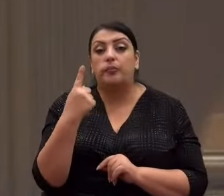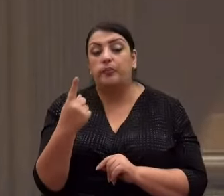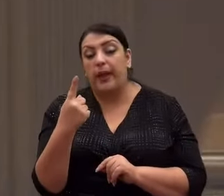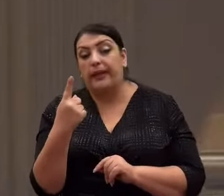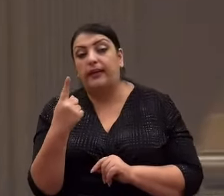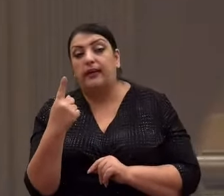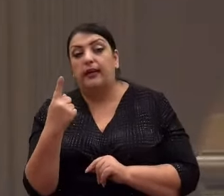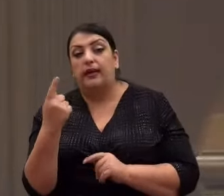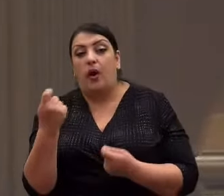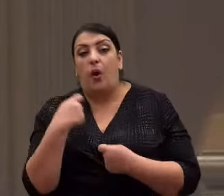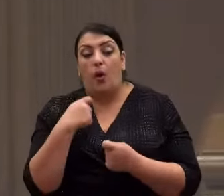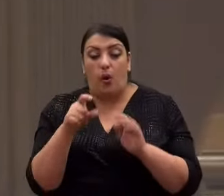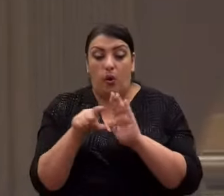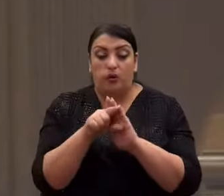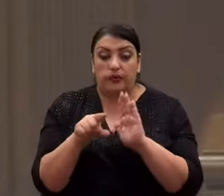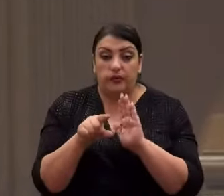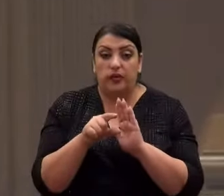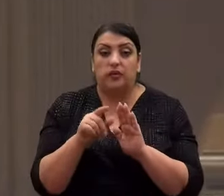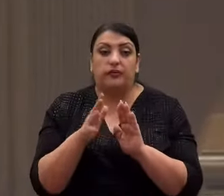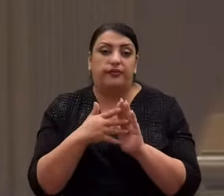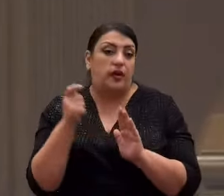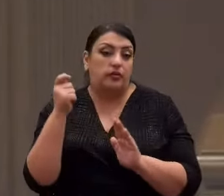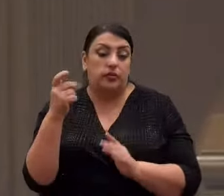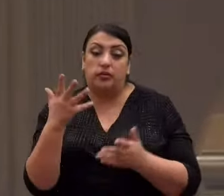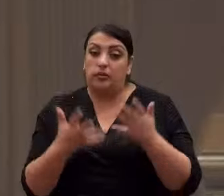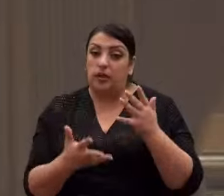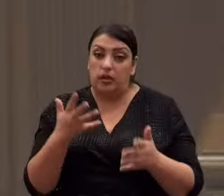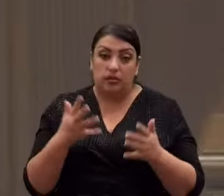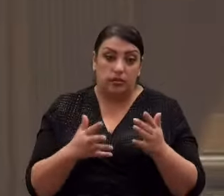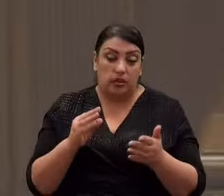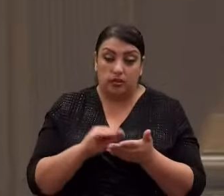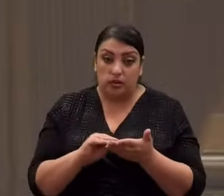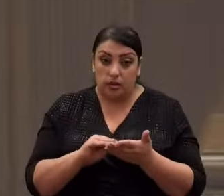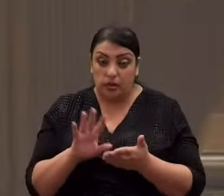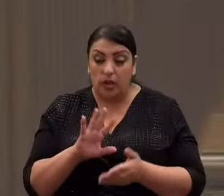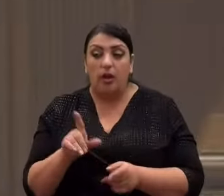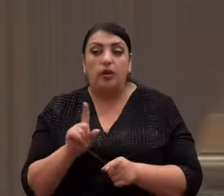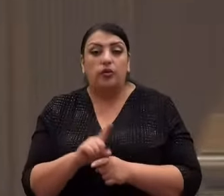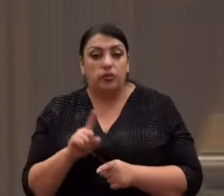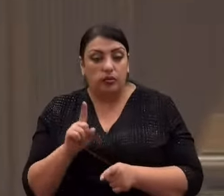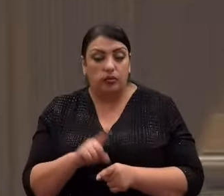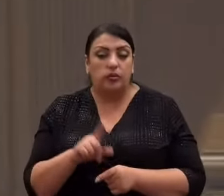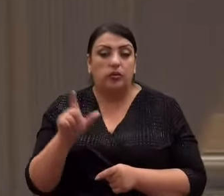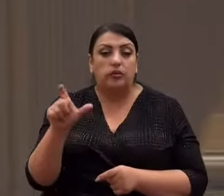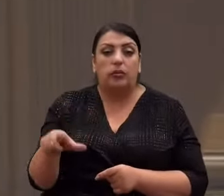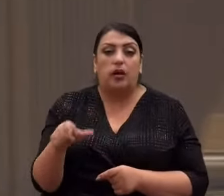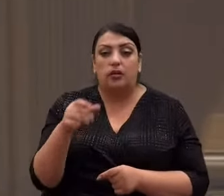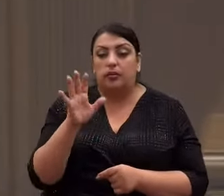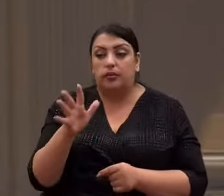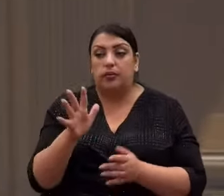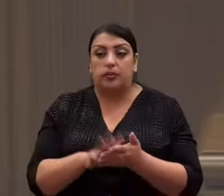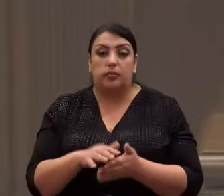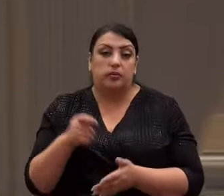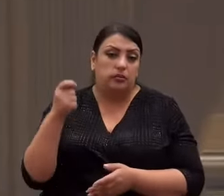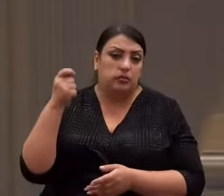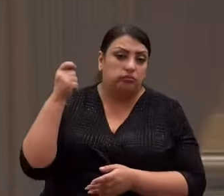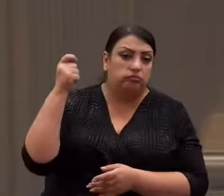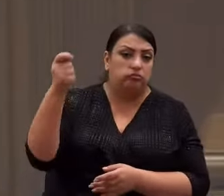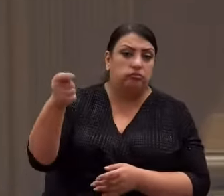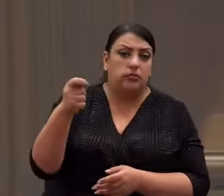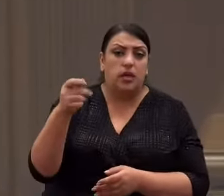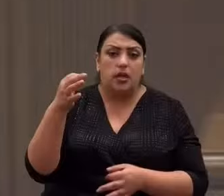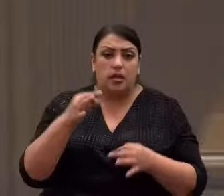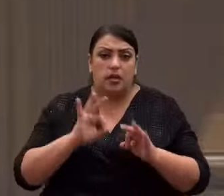441 հոդվածով վարույթ նախաձեռնեք, եթե չնախաձեռնեք, մի հատ էլ այդ քաղաքացին կդիմի դատախազին, դատախազը